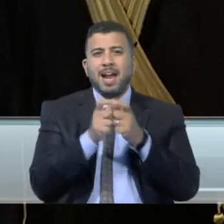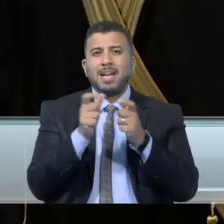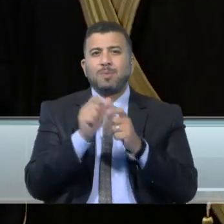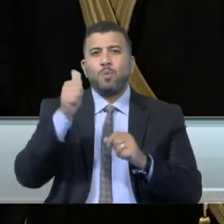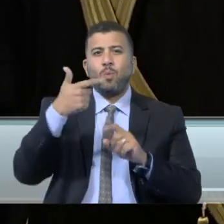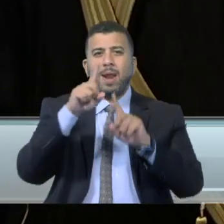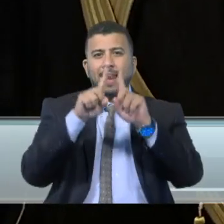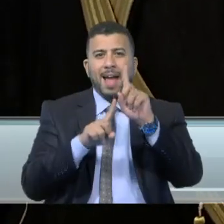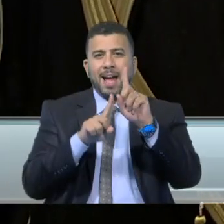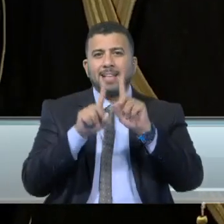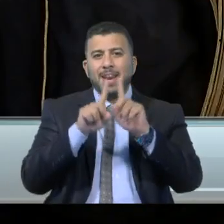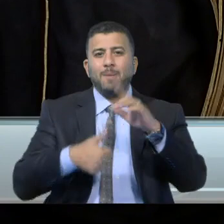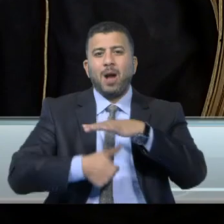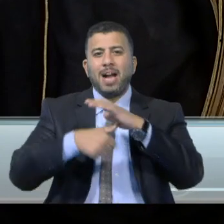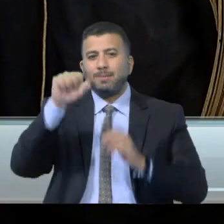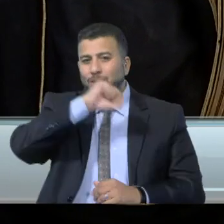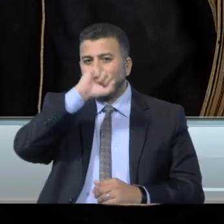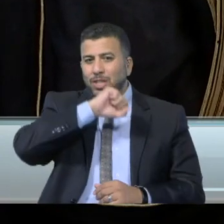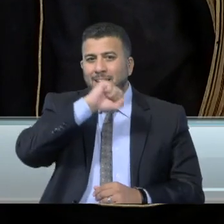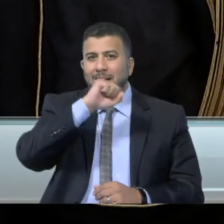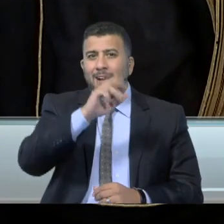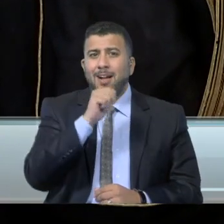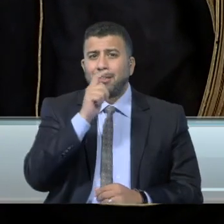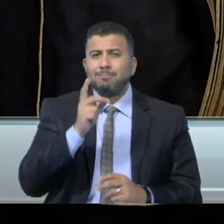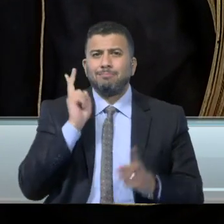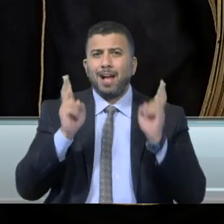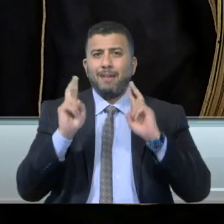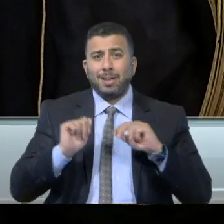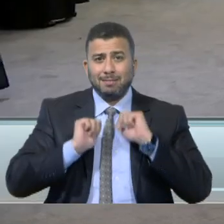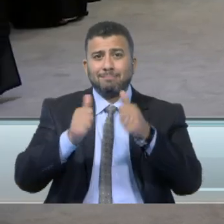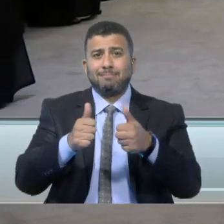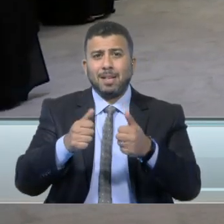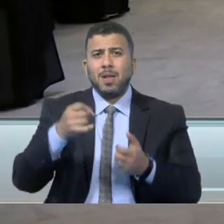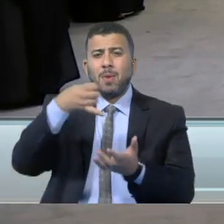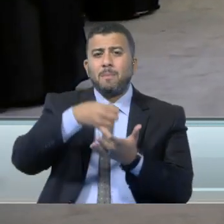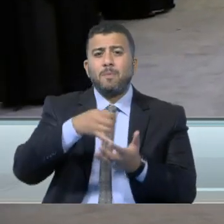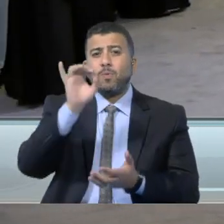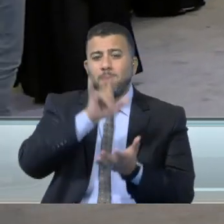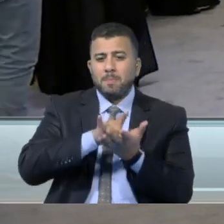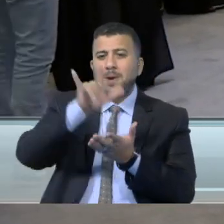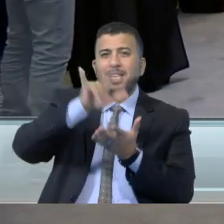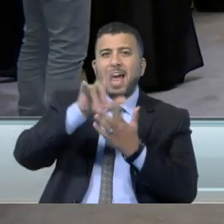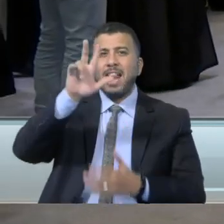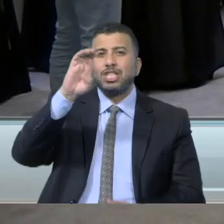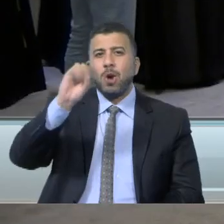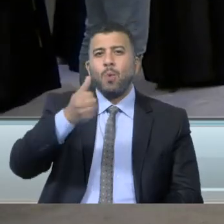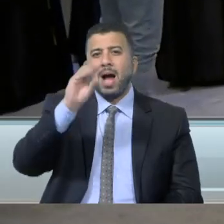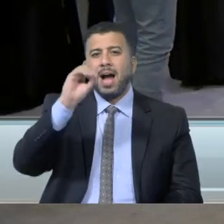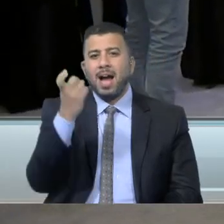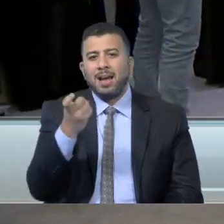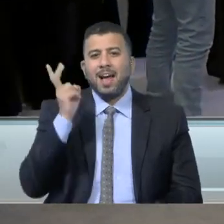بن سلطان القاسمي ولي العهد نائب حاكم الشارقة. وحضر الحفل الذي أقيم بمركز الجواهر